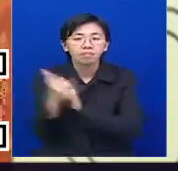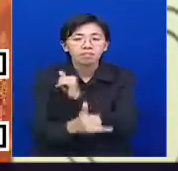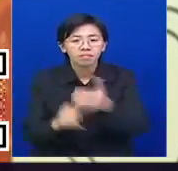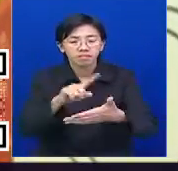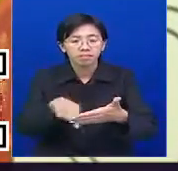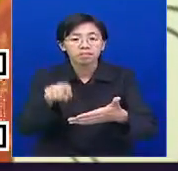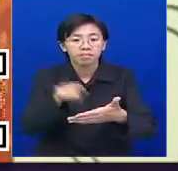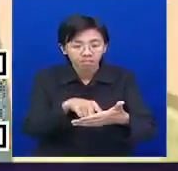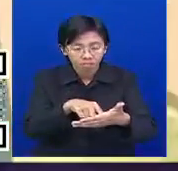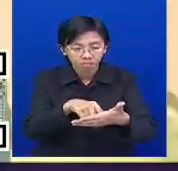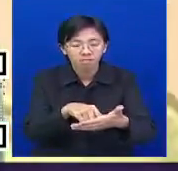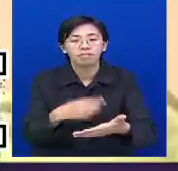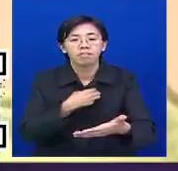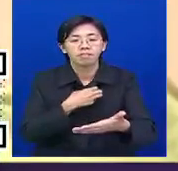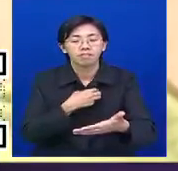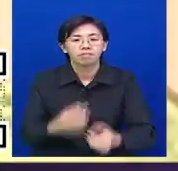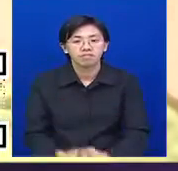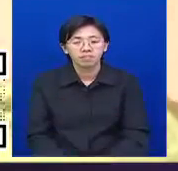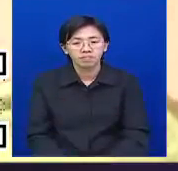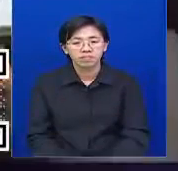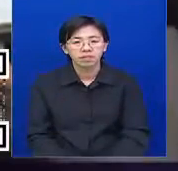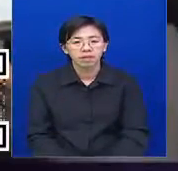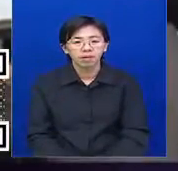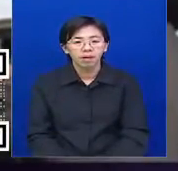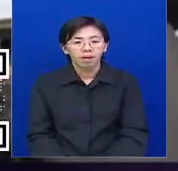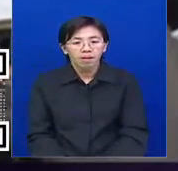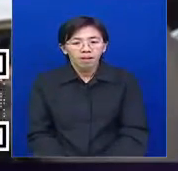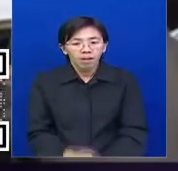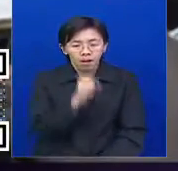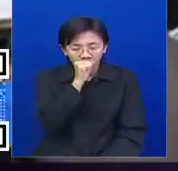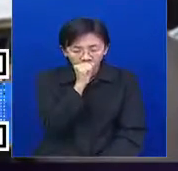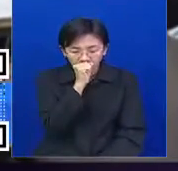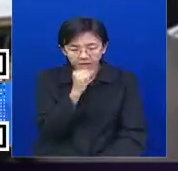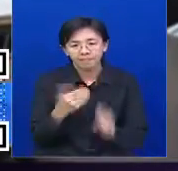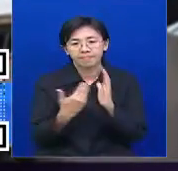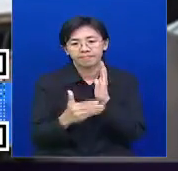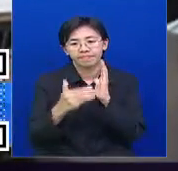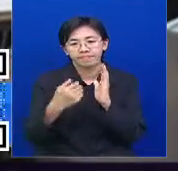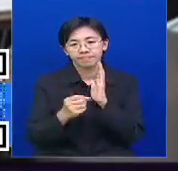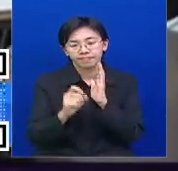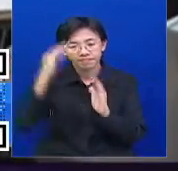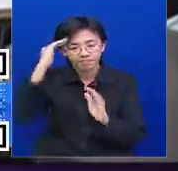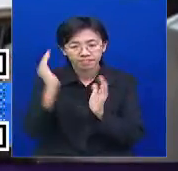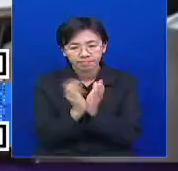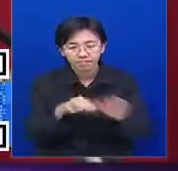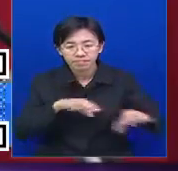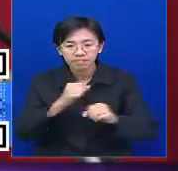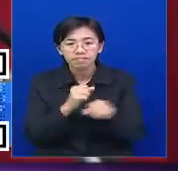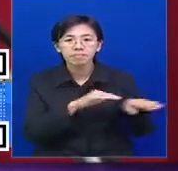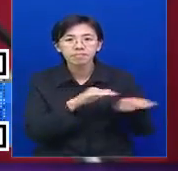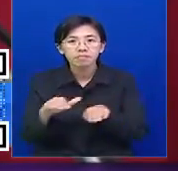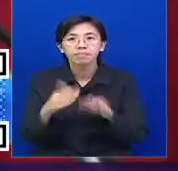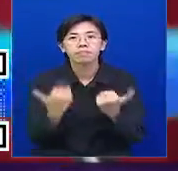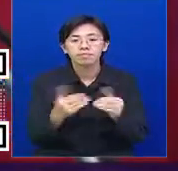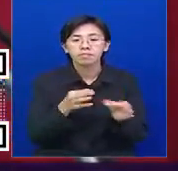ประชามติให้มากที่สุดค่ะด้านตำรวจภูธรจังหวัดศรีสะเกษประชุมตำรวจ8สถานีเพื่อเตรียมความพร้อมและทำความเข้